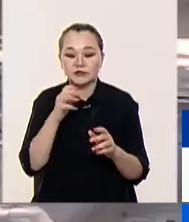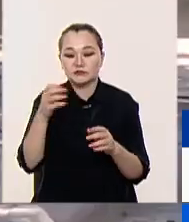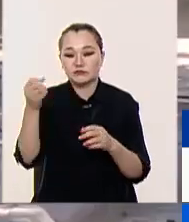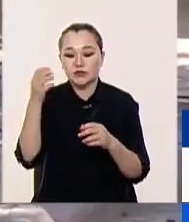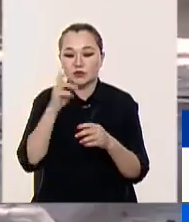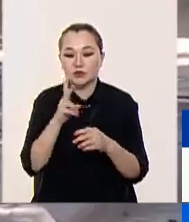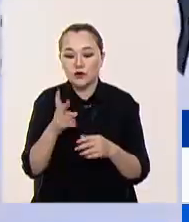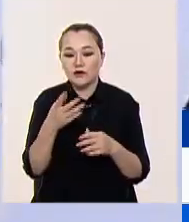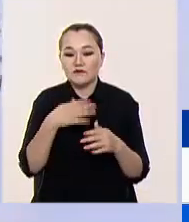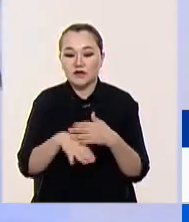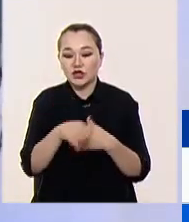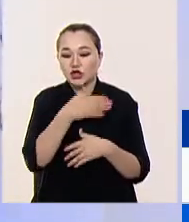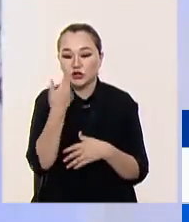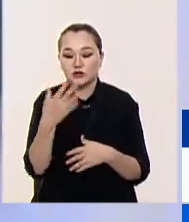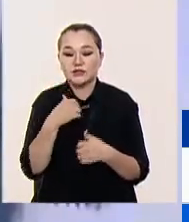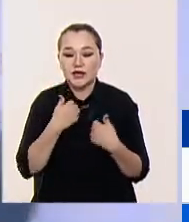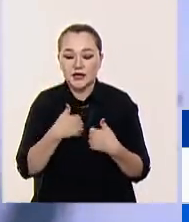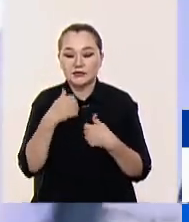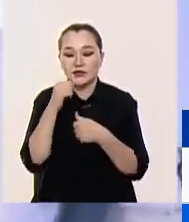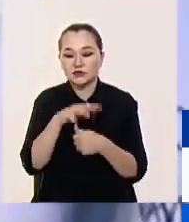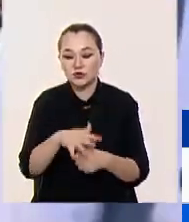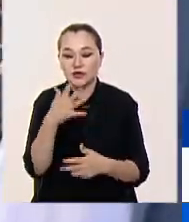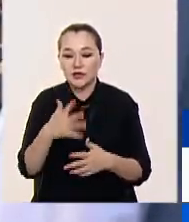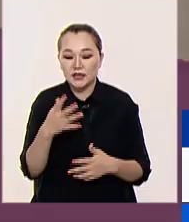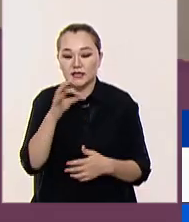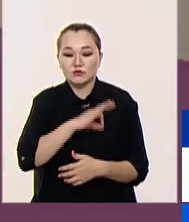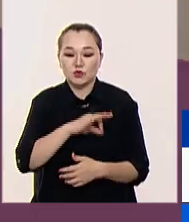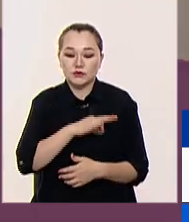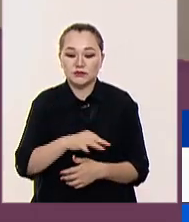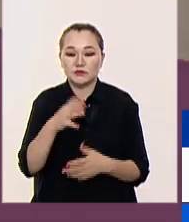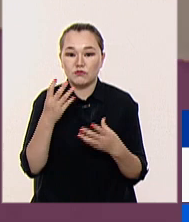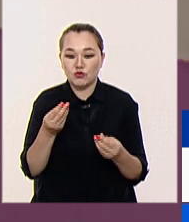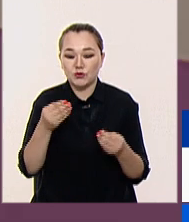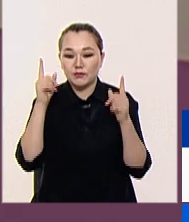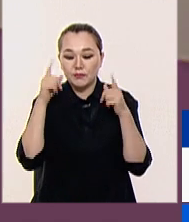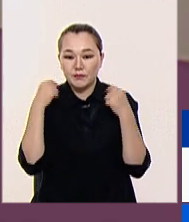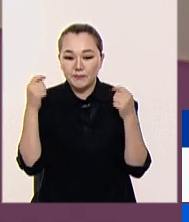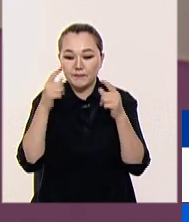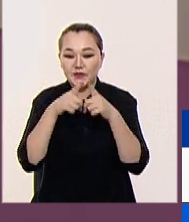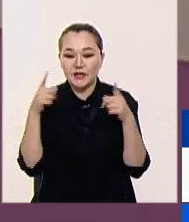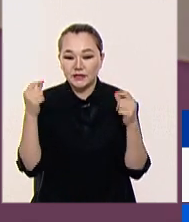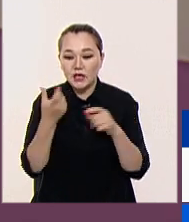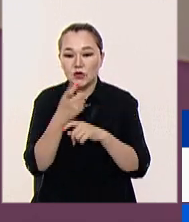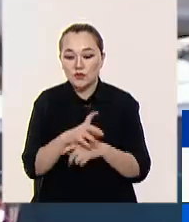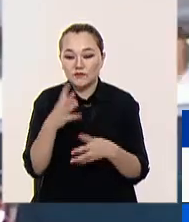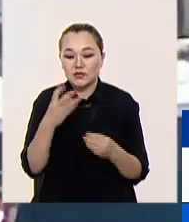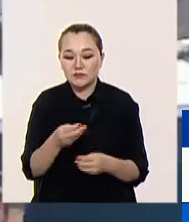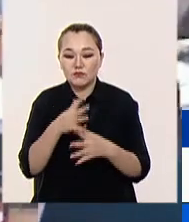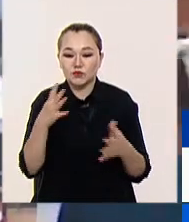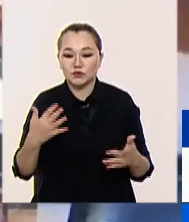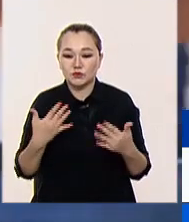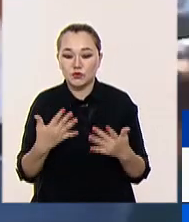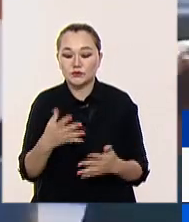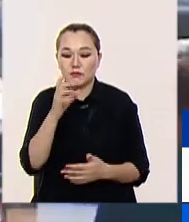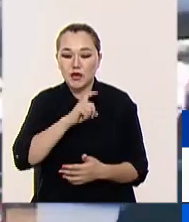Ну а те, у кого выхода нет, стараются ходить под зонтами или использовать смоченные водой платки. Большим спросом в эти дни пользуются